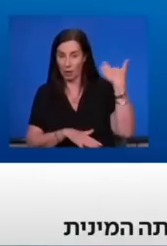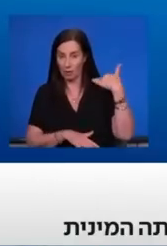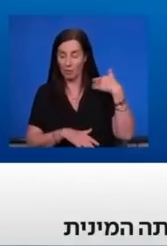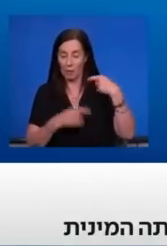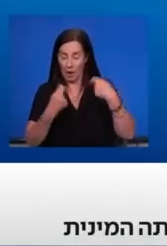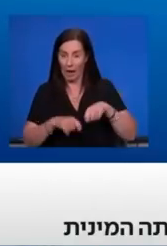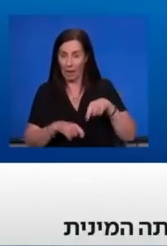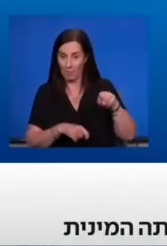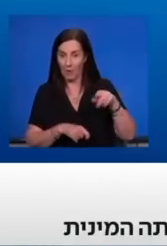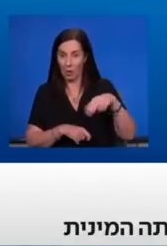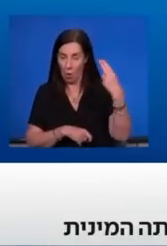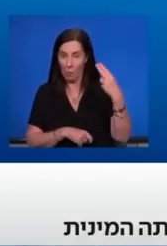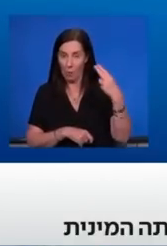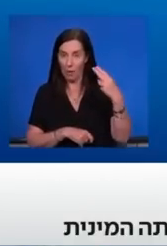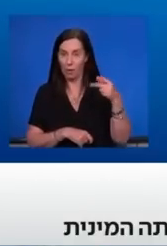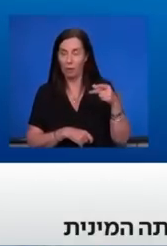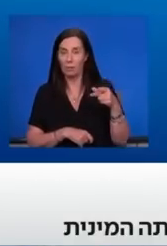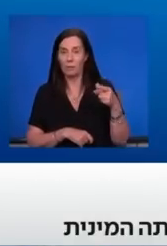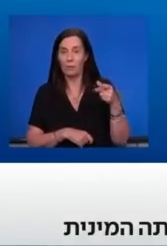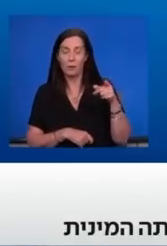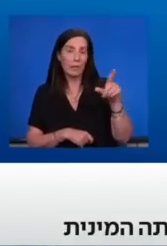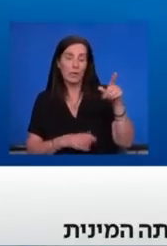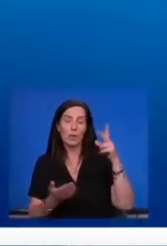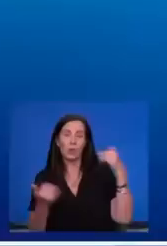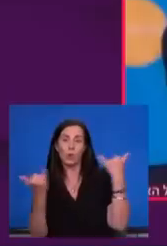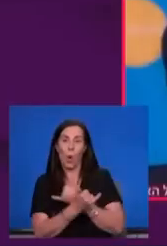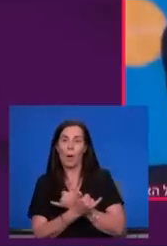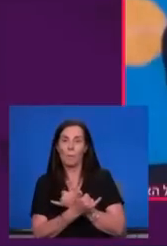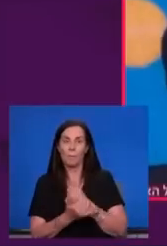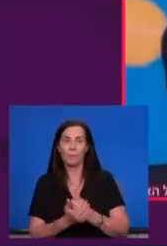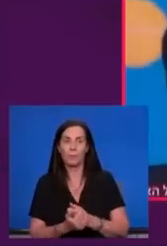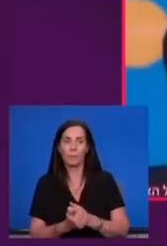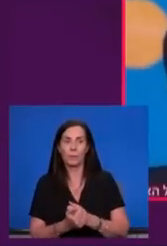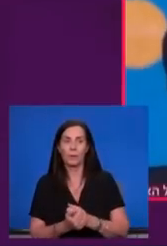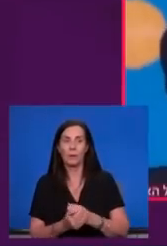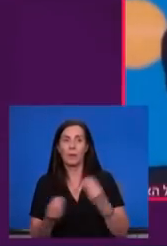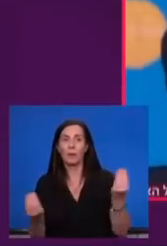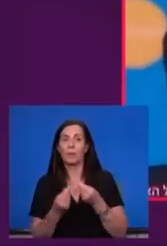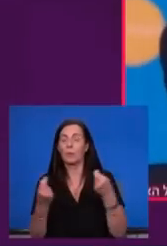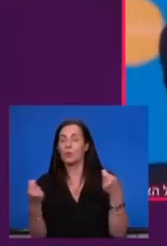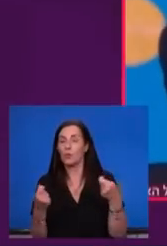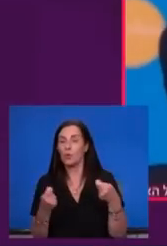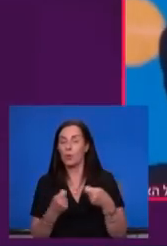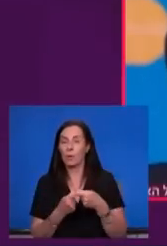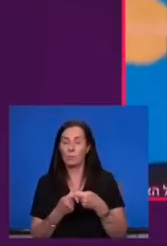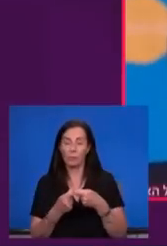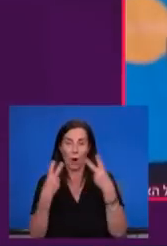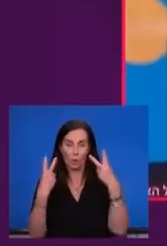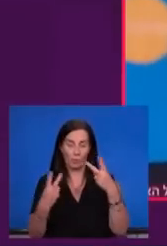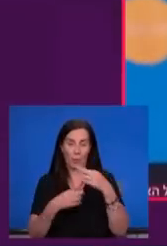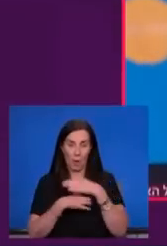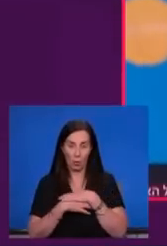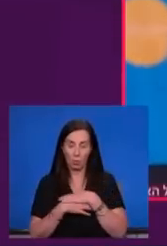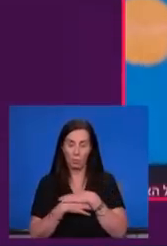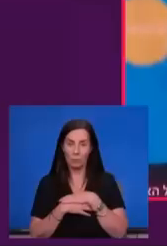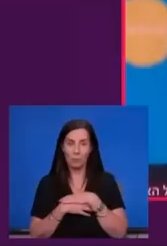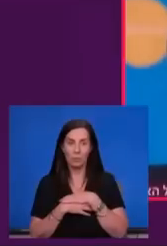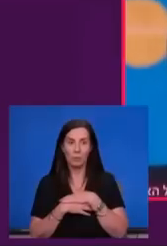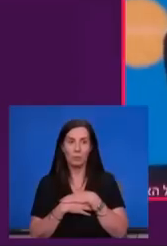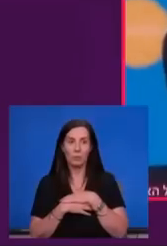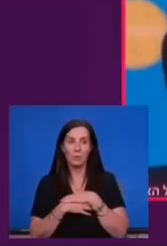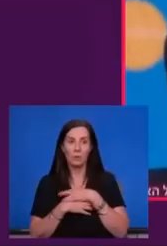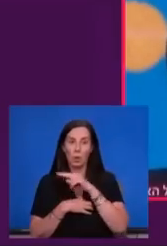בעצמו בקהילה הגאה, לזימי טועה. ובנושאים שקשורים קרובים לנו,